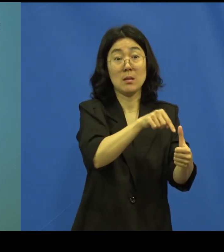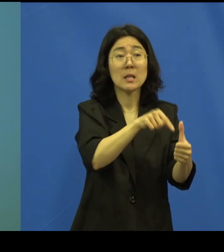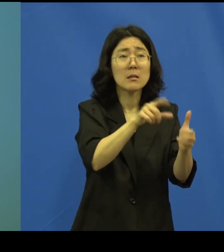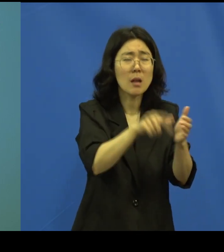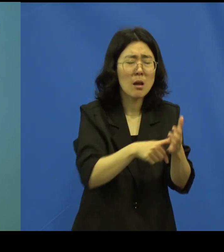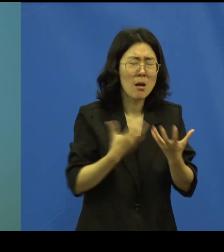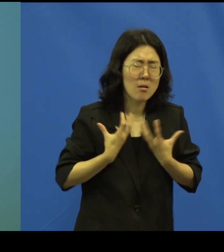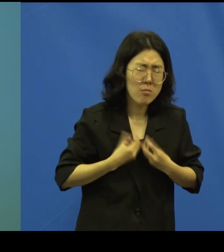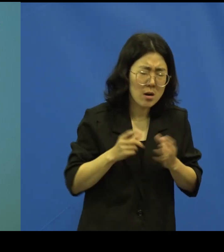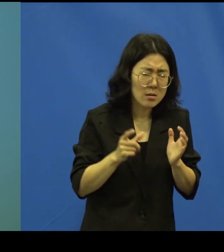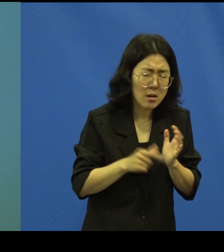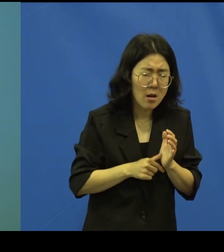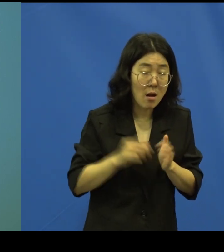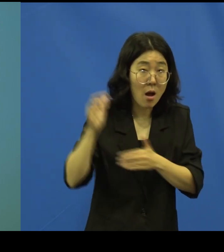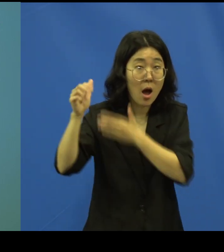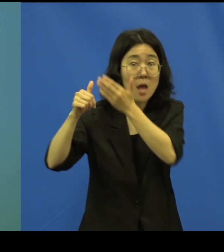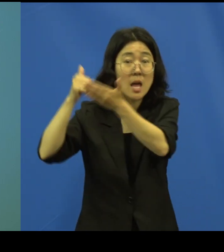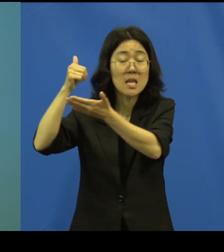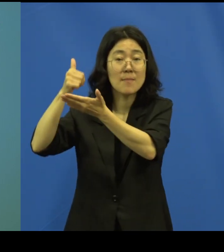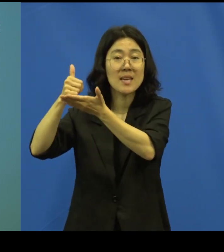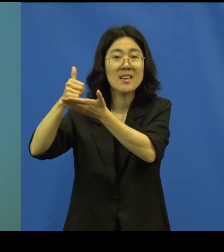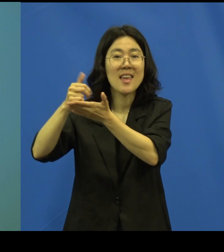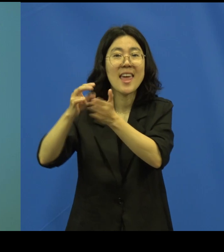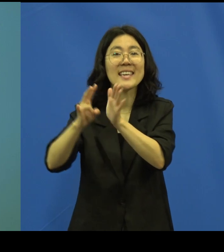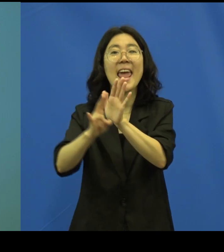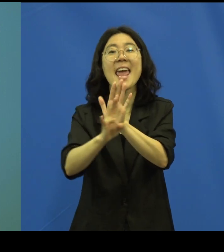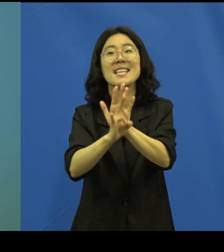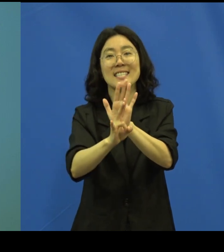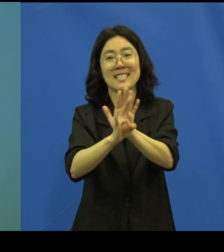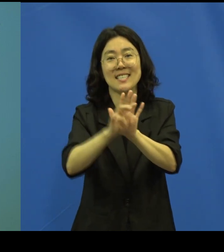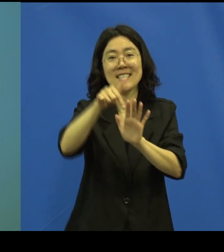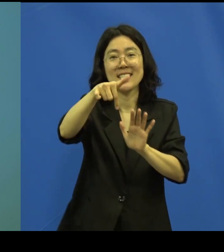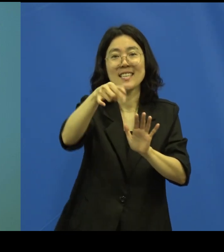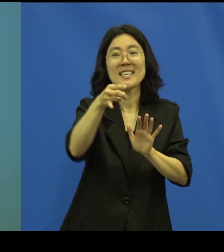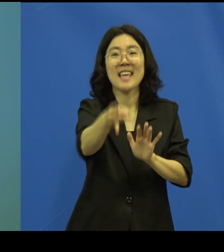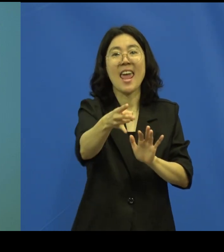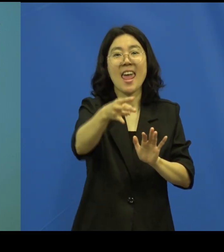보여주시고, 그래서 요한계시록은 그